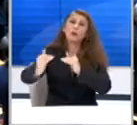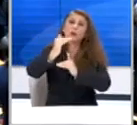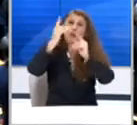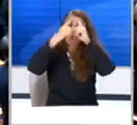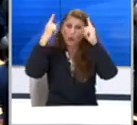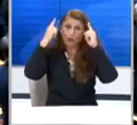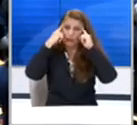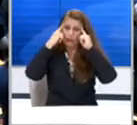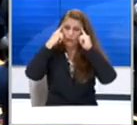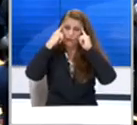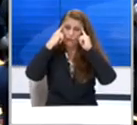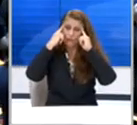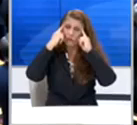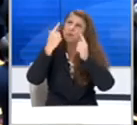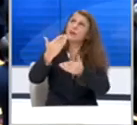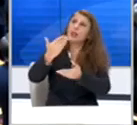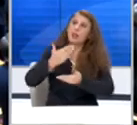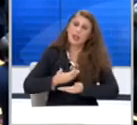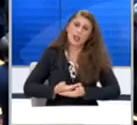δεηθώμεν.